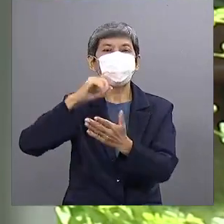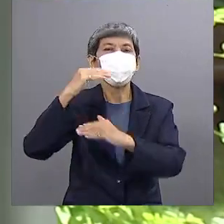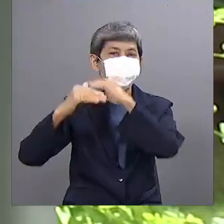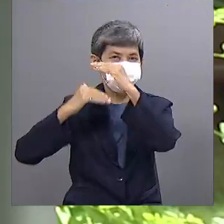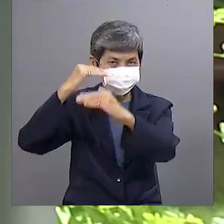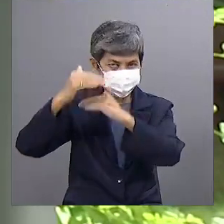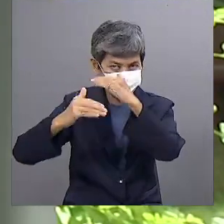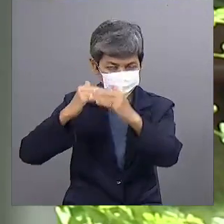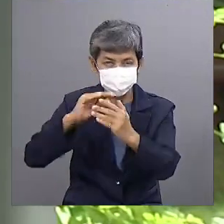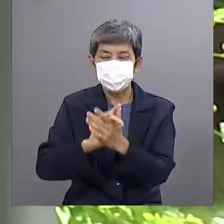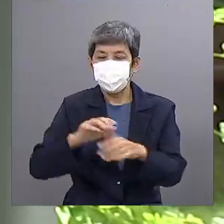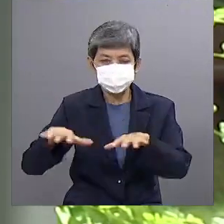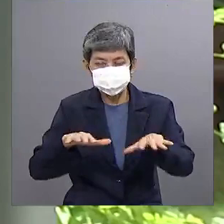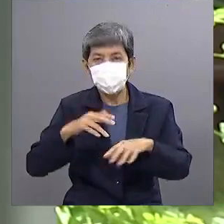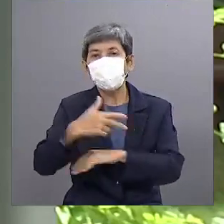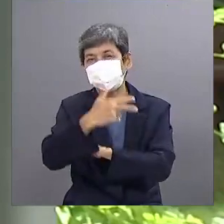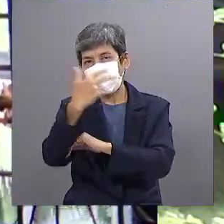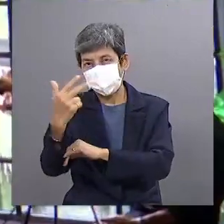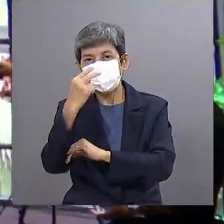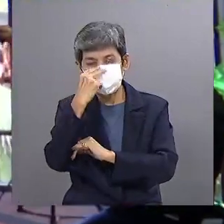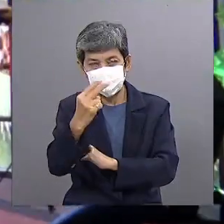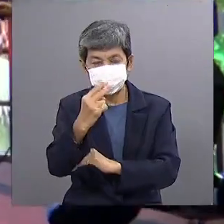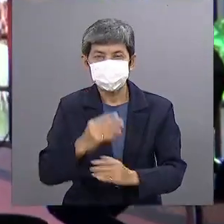พิบัติไทย PBS ไปติดตามกันเลยค่ะ